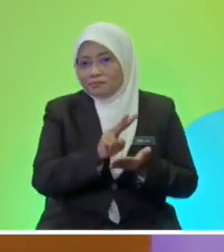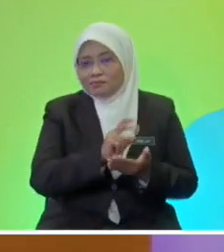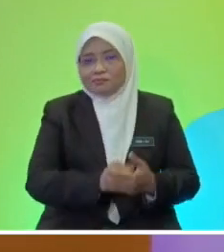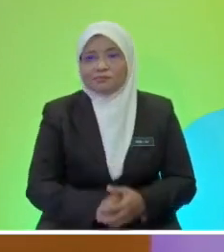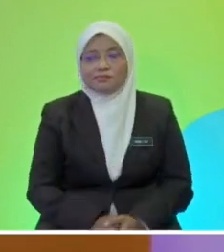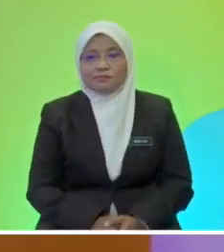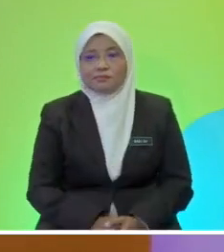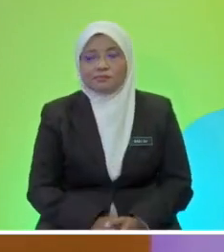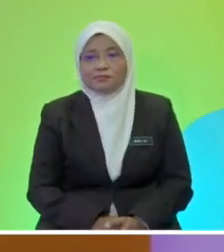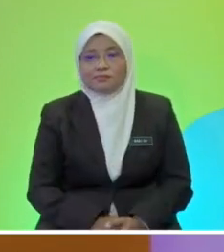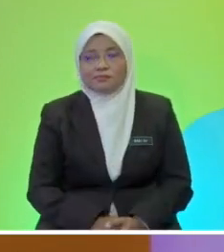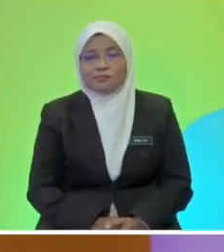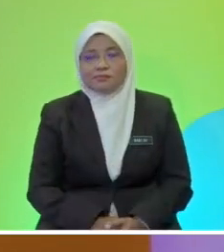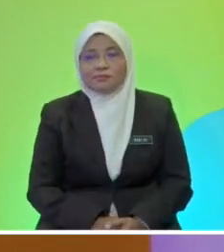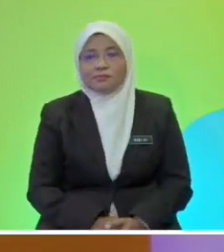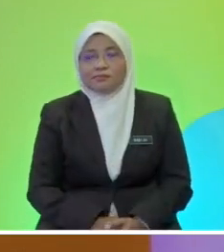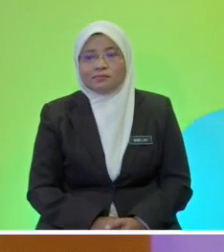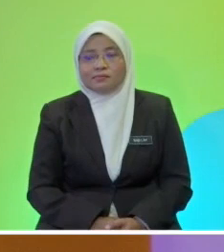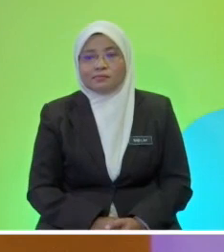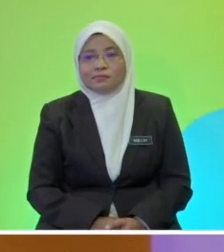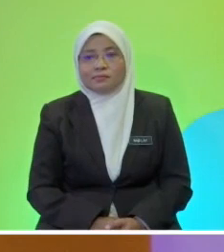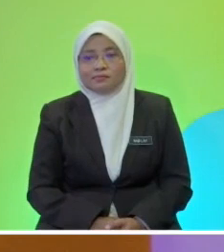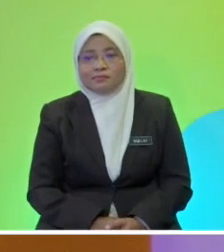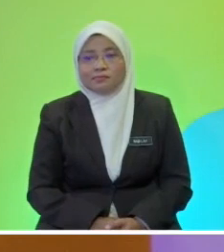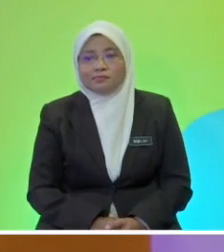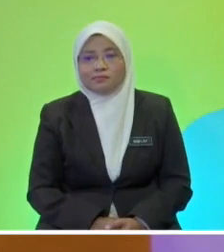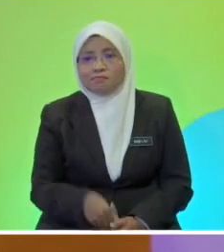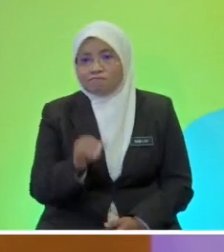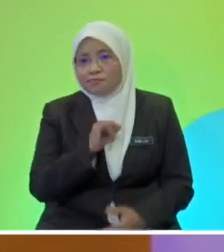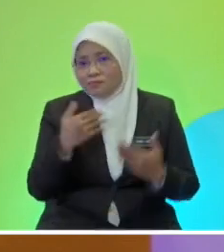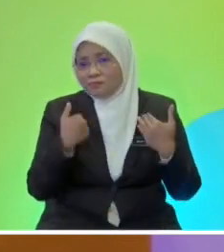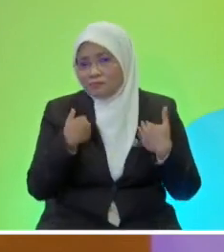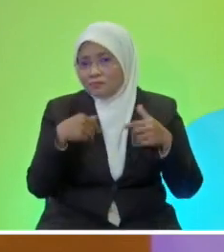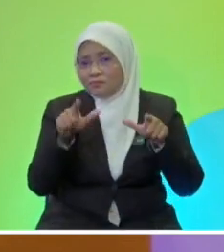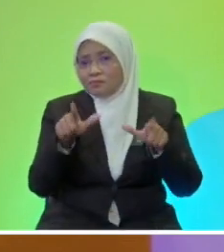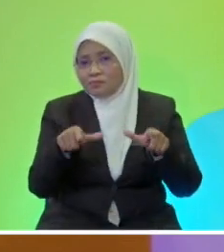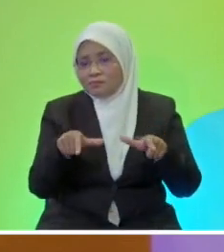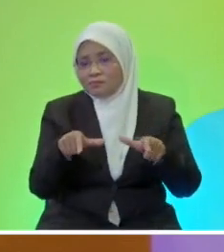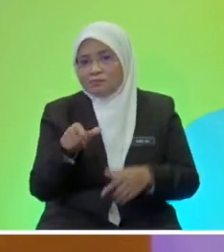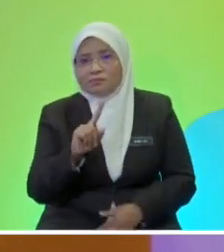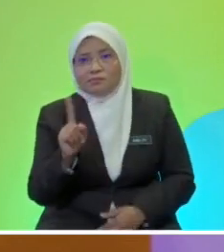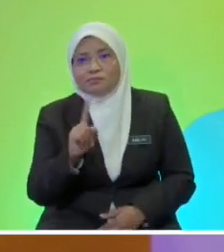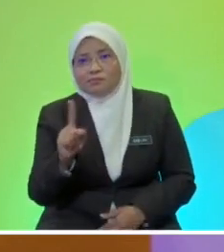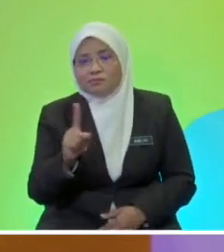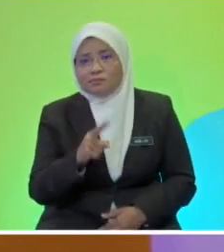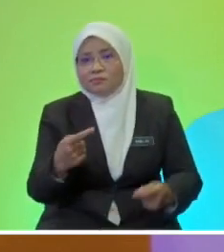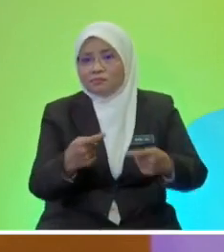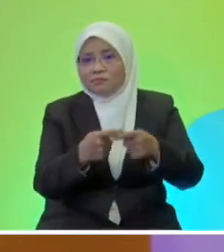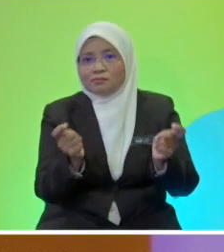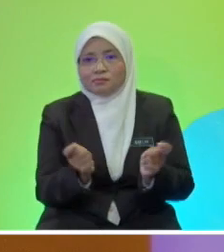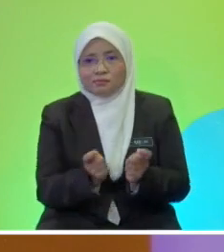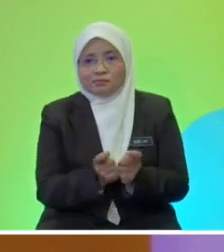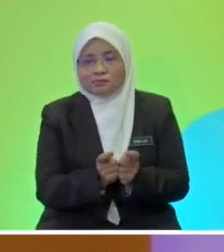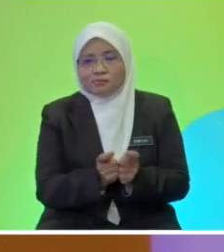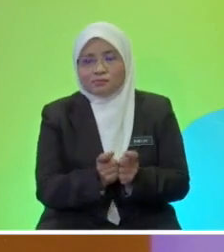kedudukan gambar raja di sebelah contoh Oke saya ada letakkan di manakah kedudukan atau langkah-langkah